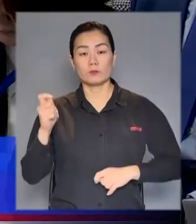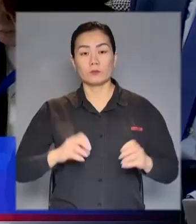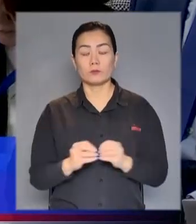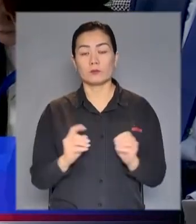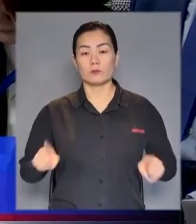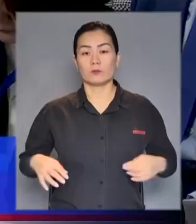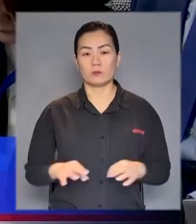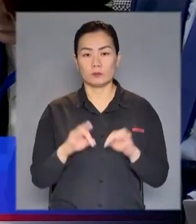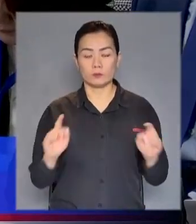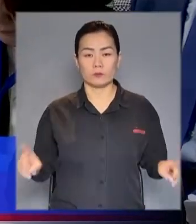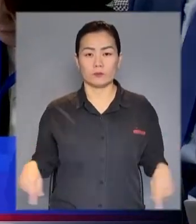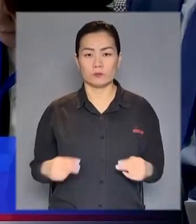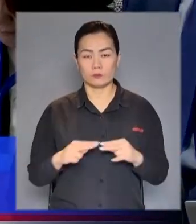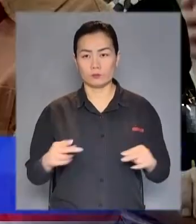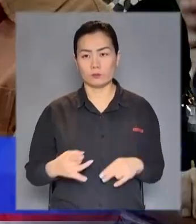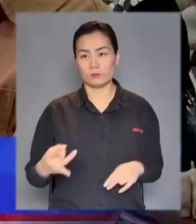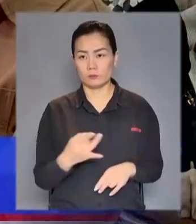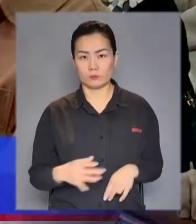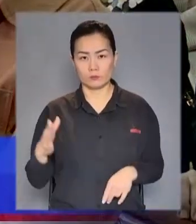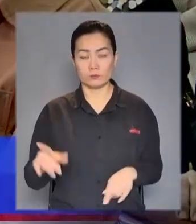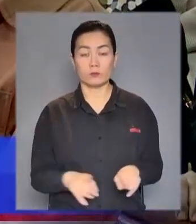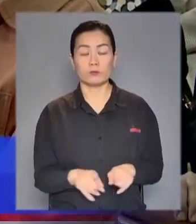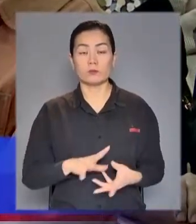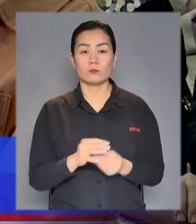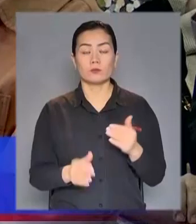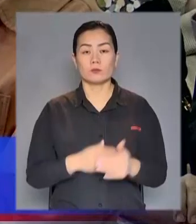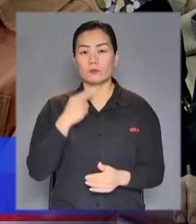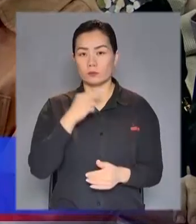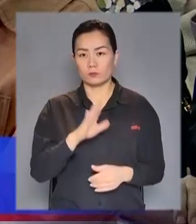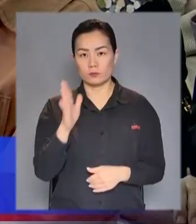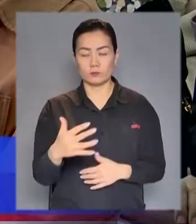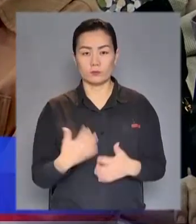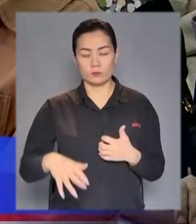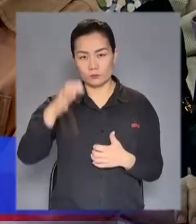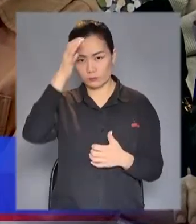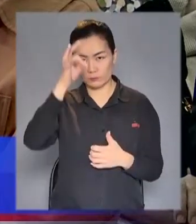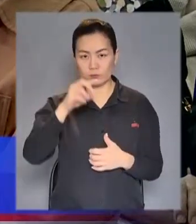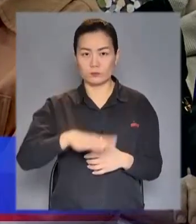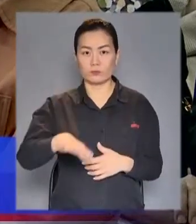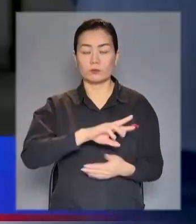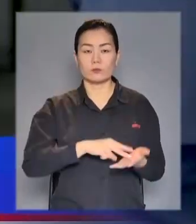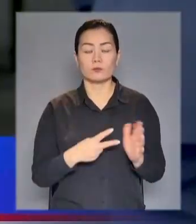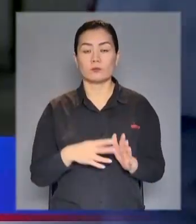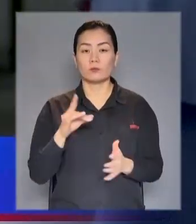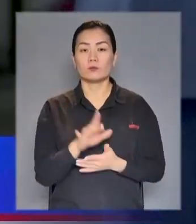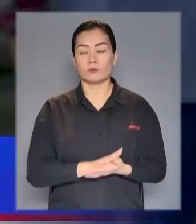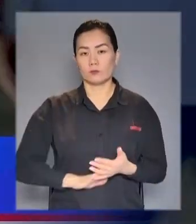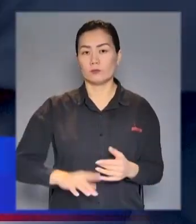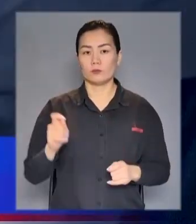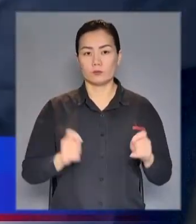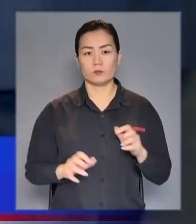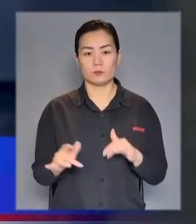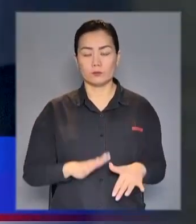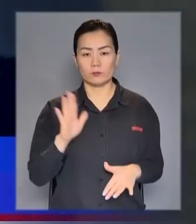несет вклад в профессиональное развитие педагогов региона и, как следствие, в повышение качества среднего образования области. Планируется, что в дальнейшем саммит